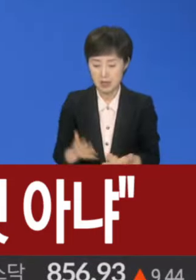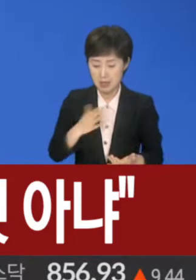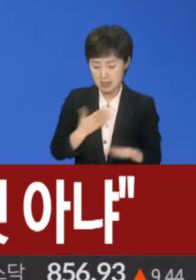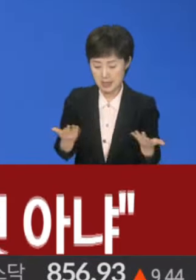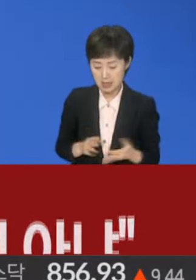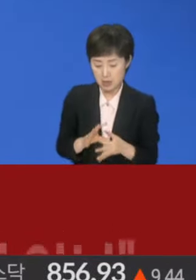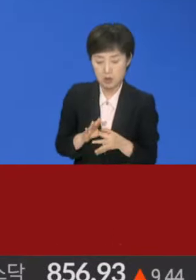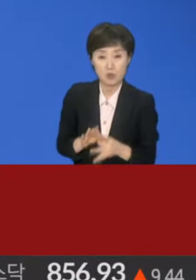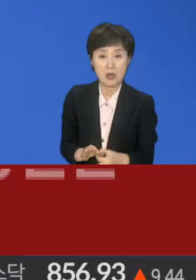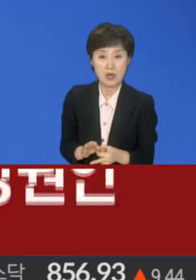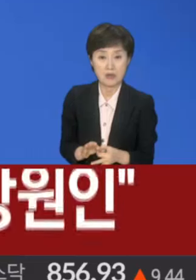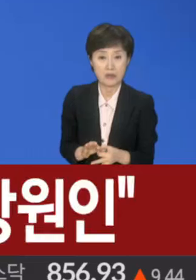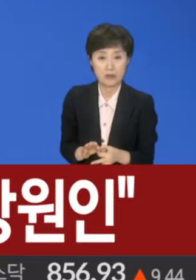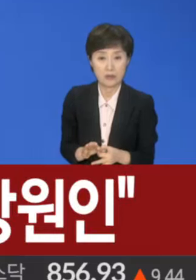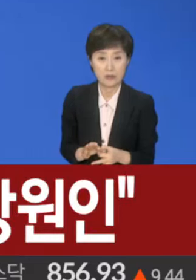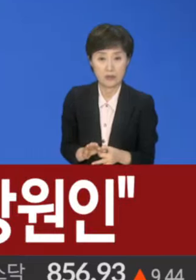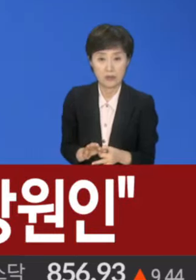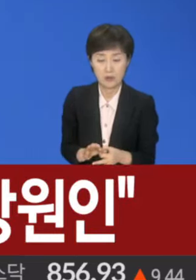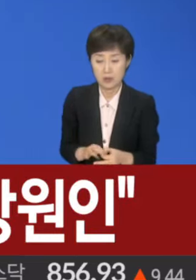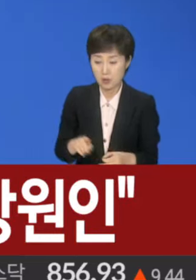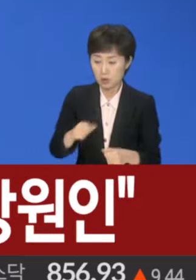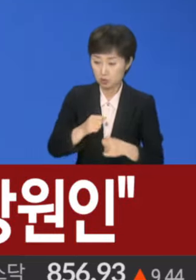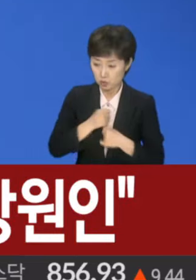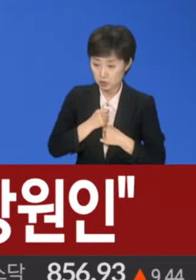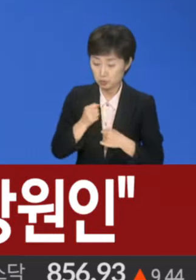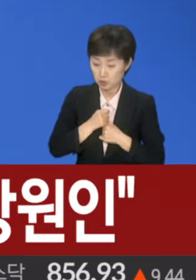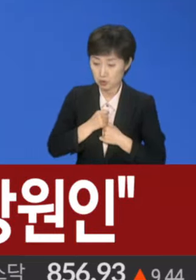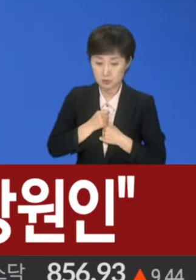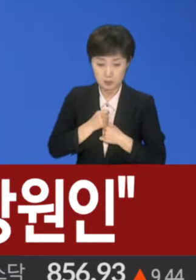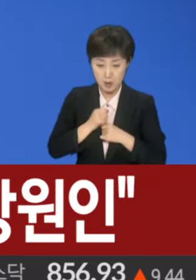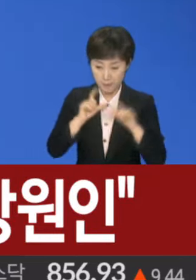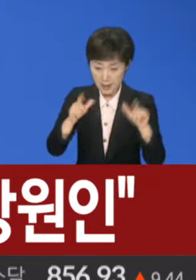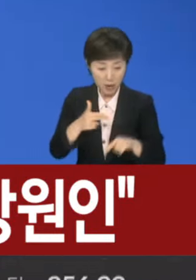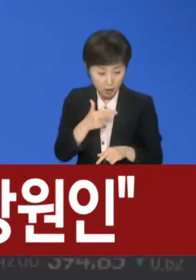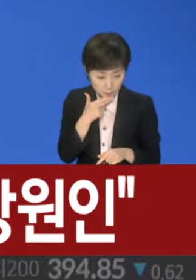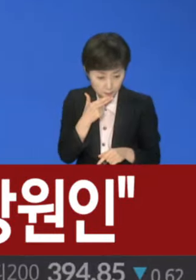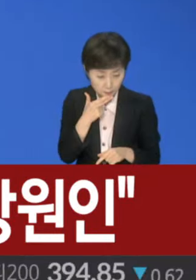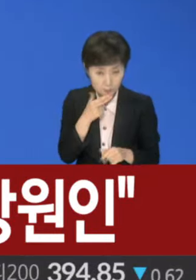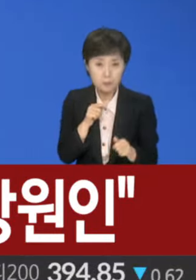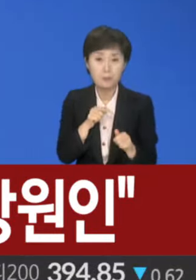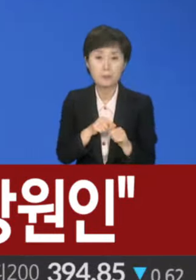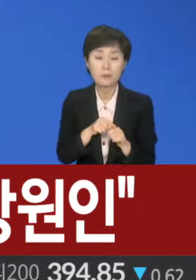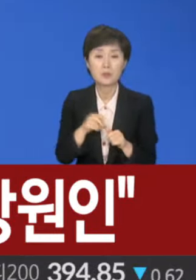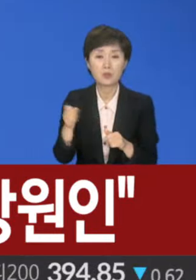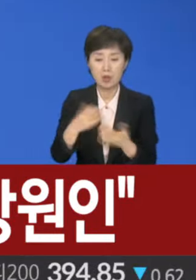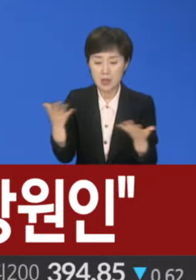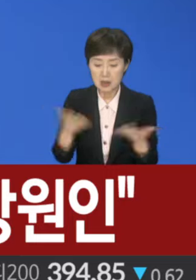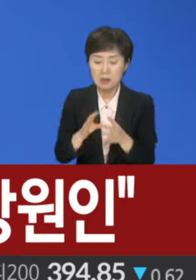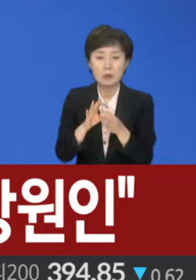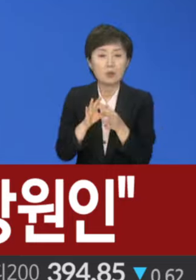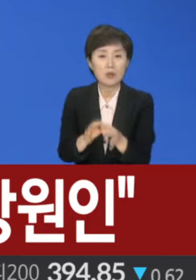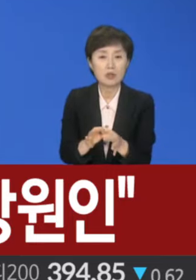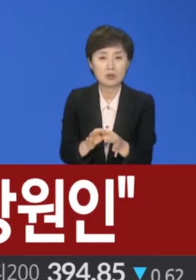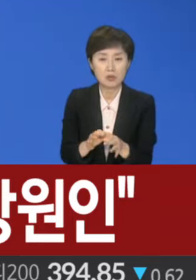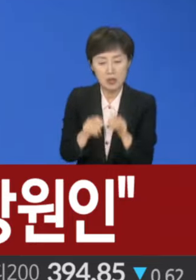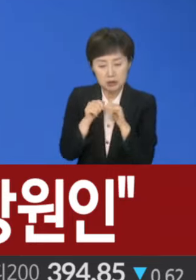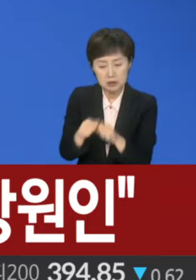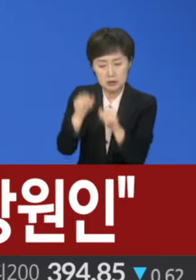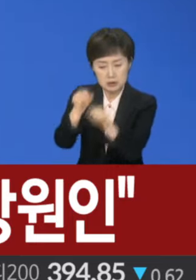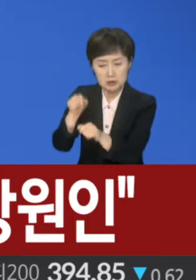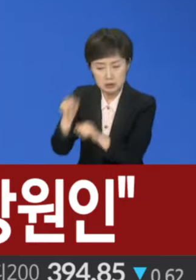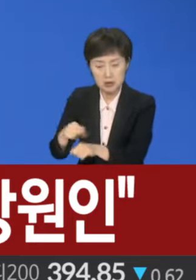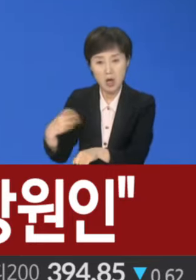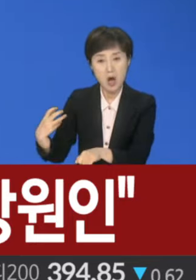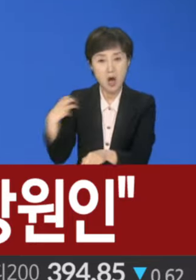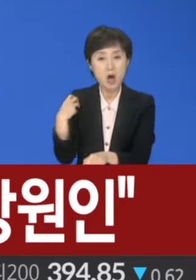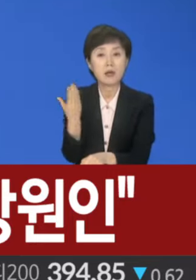관련한 일반적 추상적 주의무 위반만으로는 부족하고 그 업무와 관련하여 다해야 할 구체적, 직접적 주의 의무가